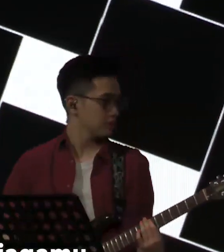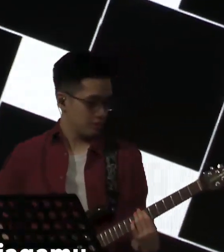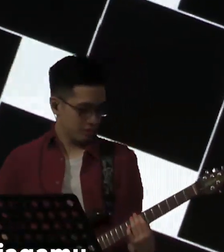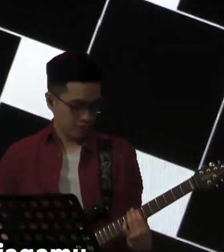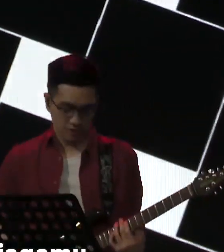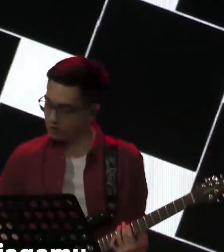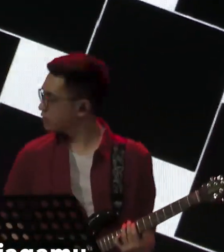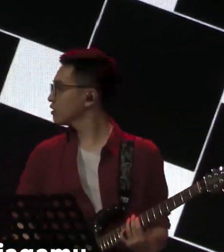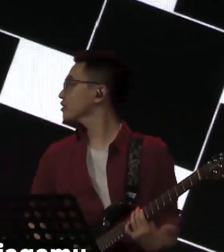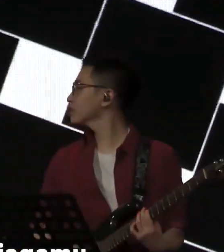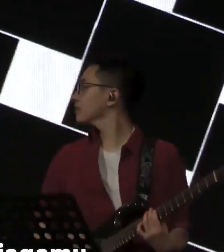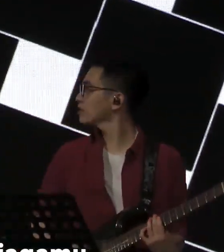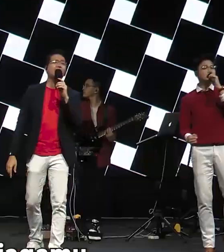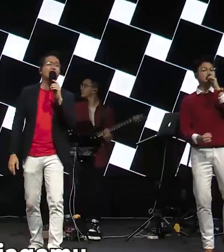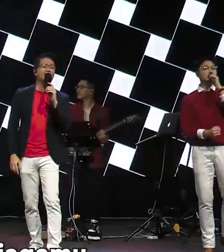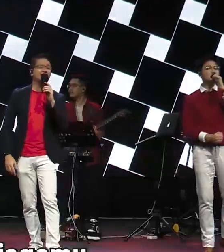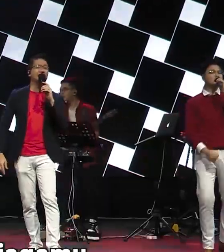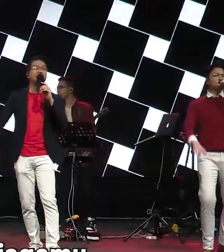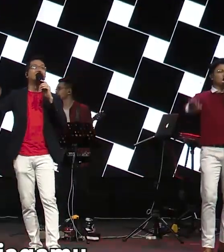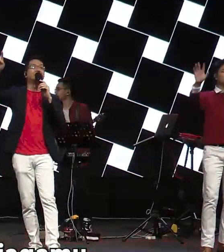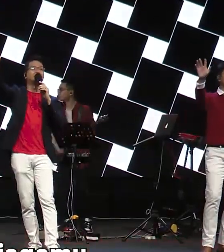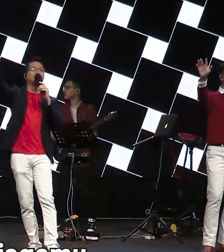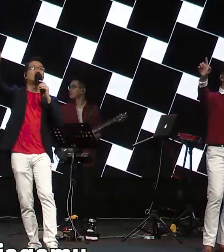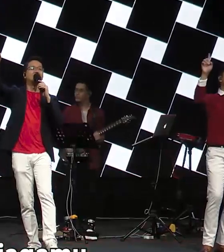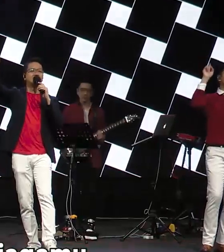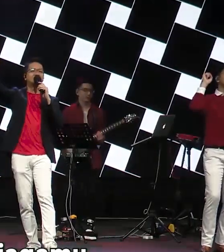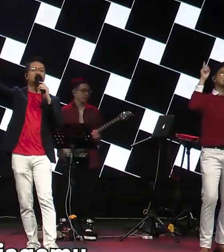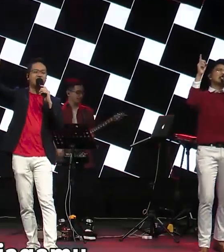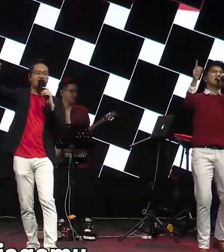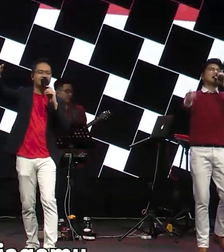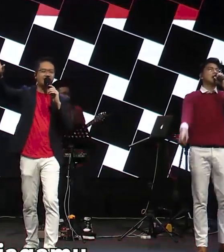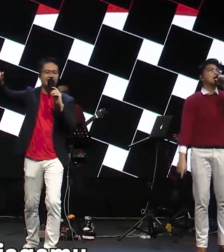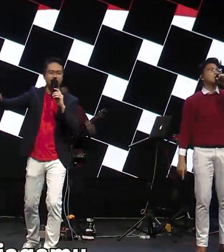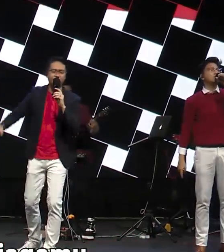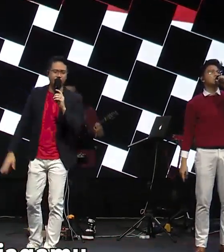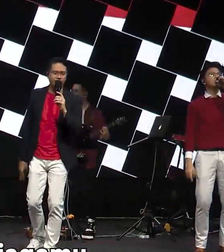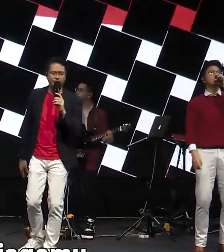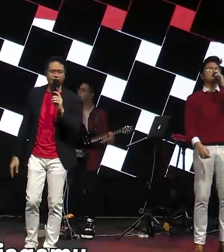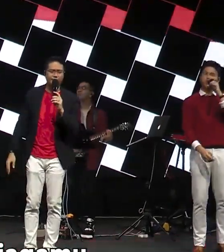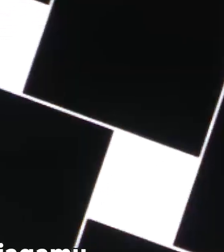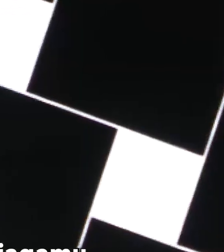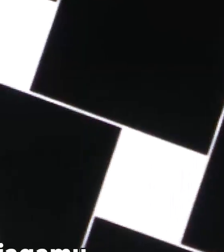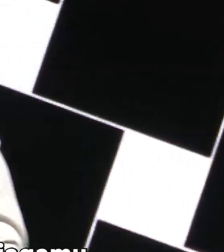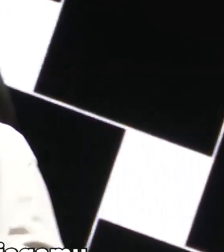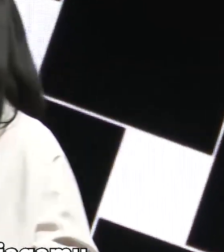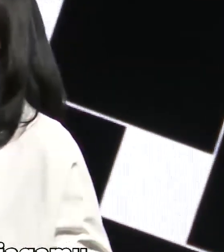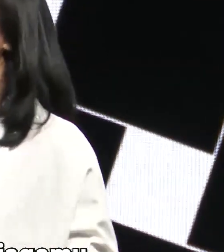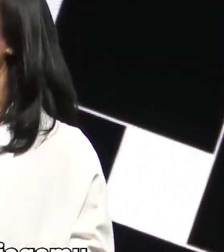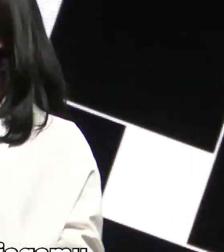Ku berdiri di sini untuk menjagamu.